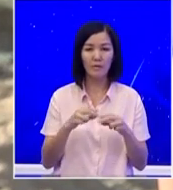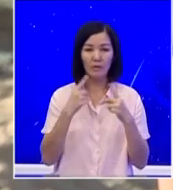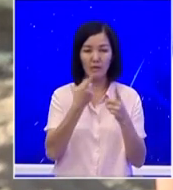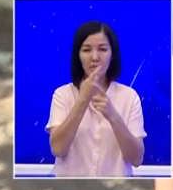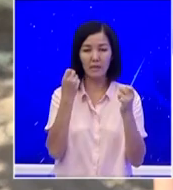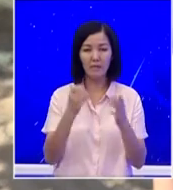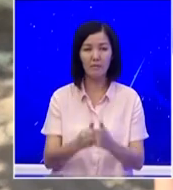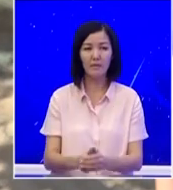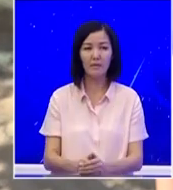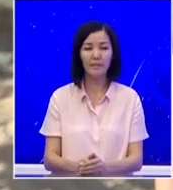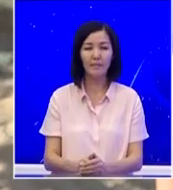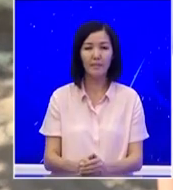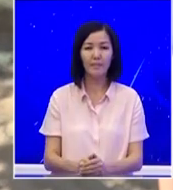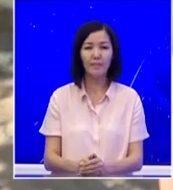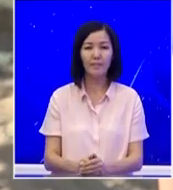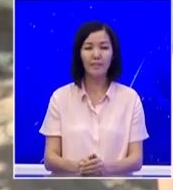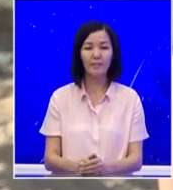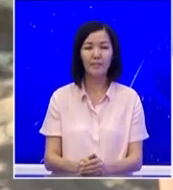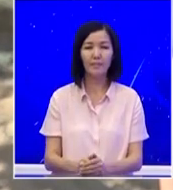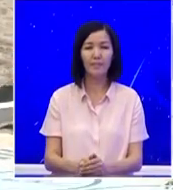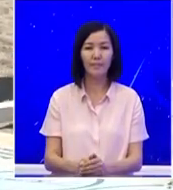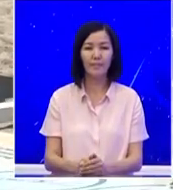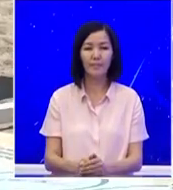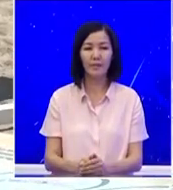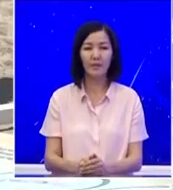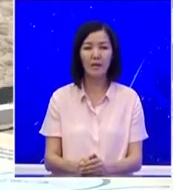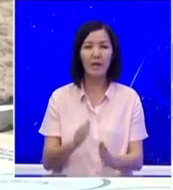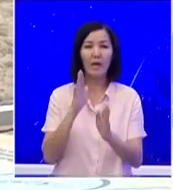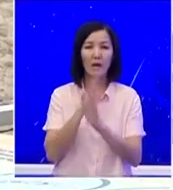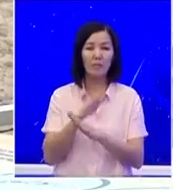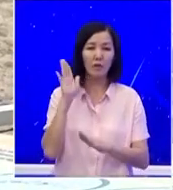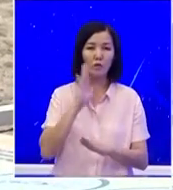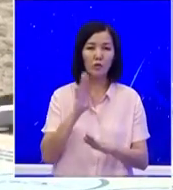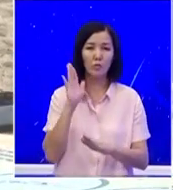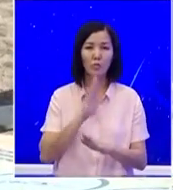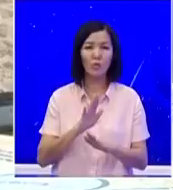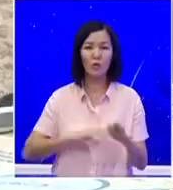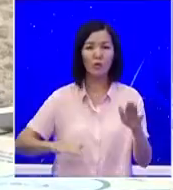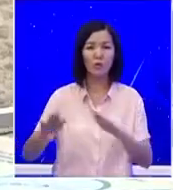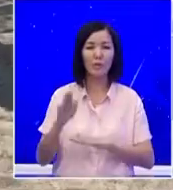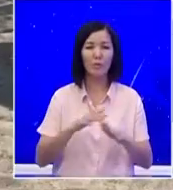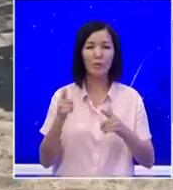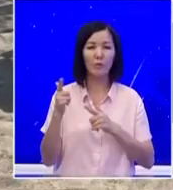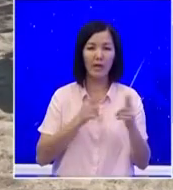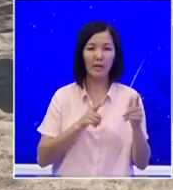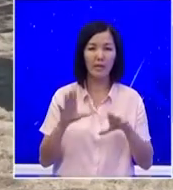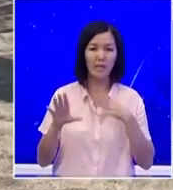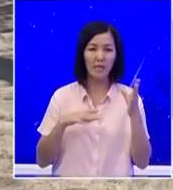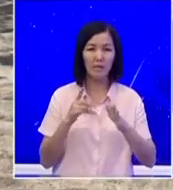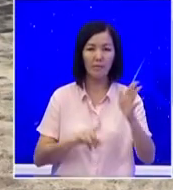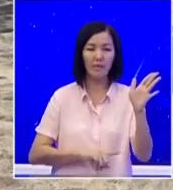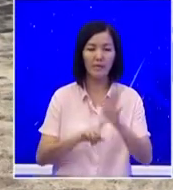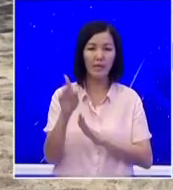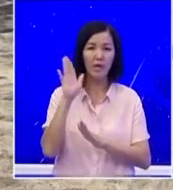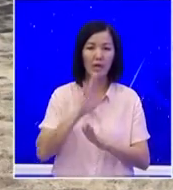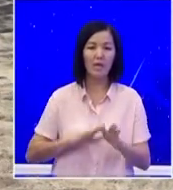ескертеміз. От тілсіз жау. Қапшағайда суға шомылу маусымына дайындық жұмыстары жүргізілуде. Қапшағай